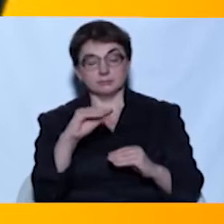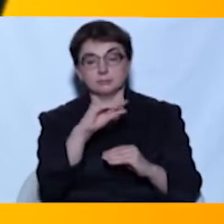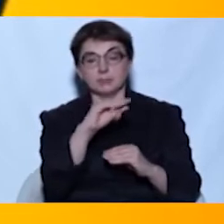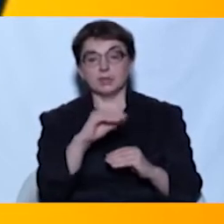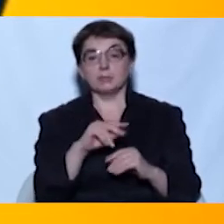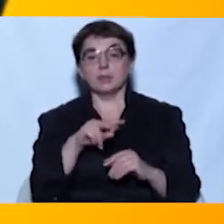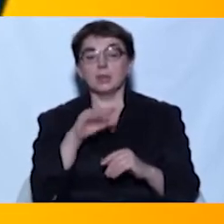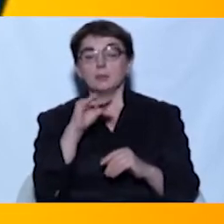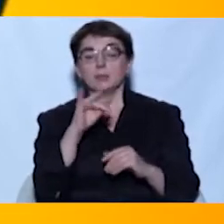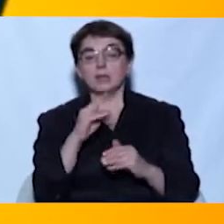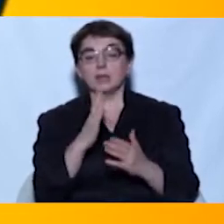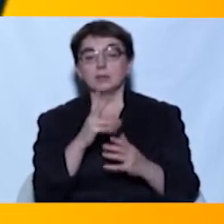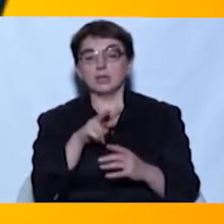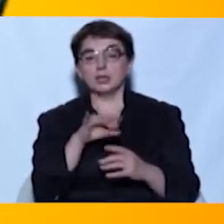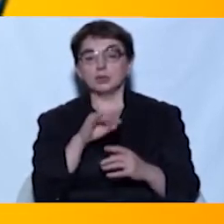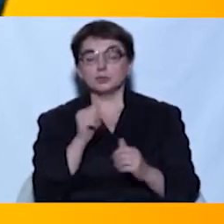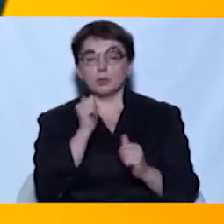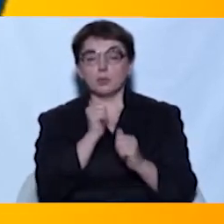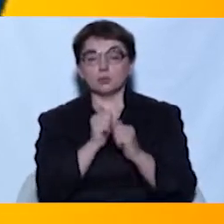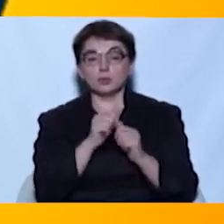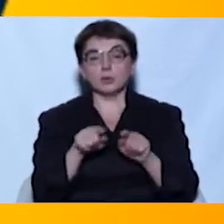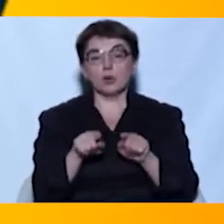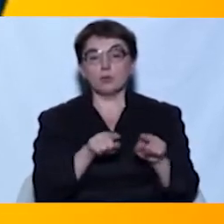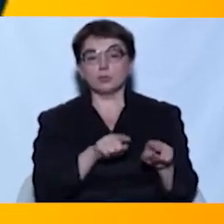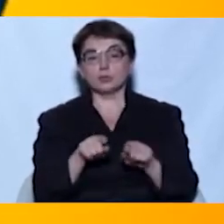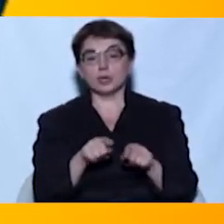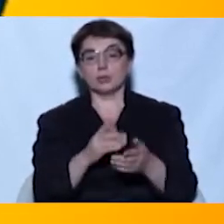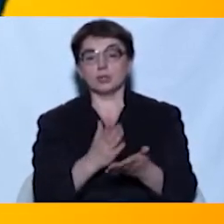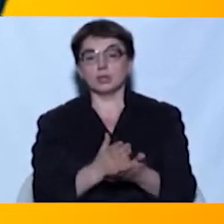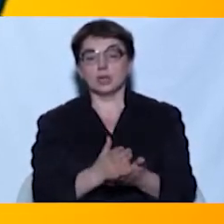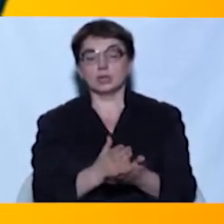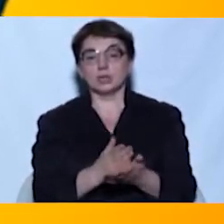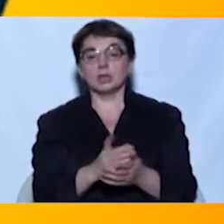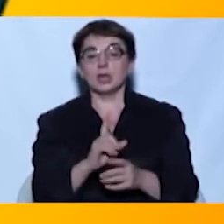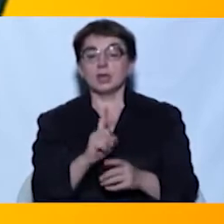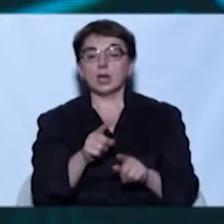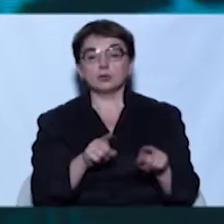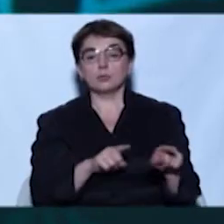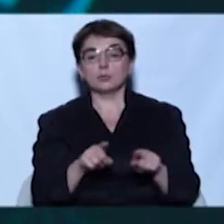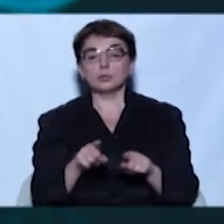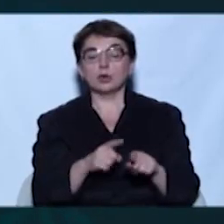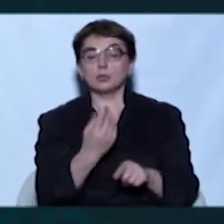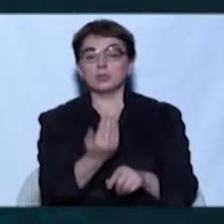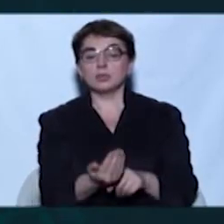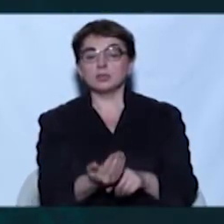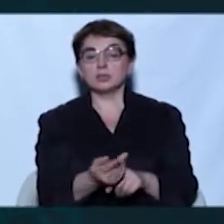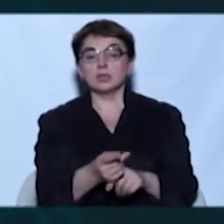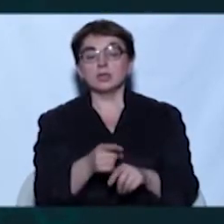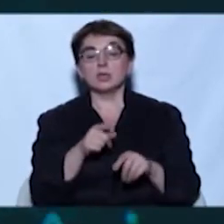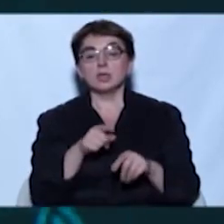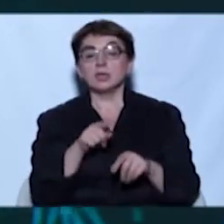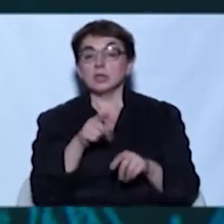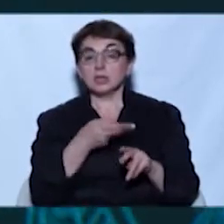Ლითოსფეროს ფილები მუდმივ მოძრაობაში არიან. Რატომ მოძრაობენ ახლა ისინი? Საქმე იმაშია,